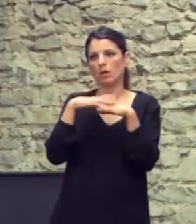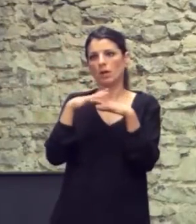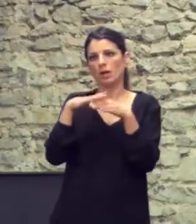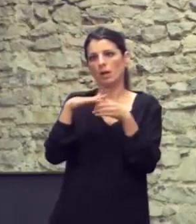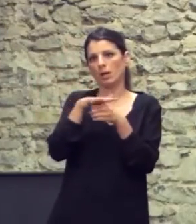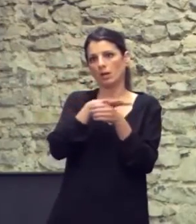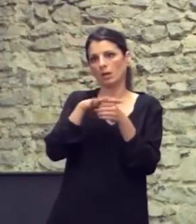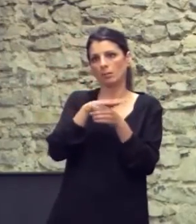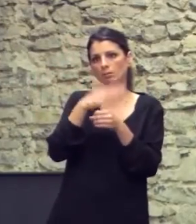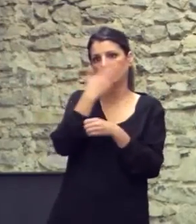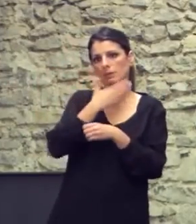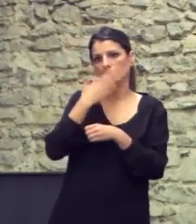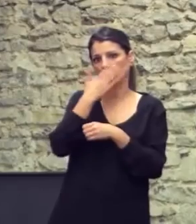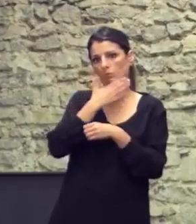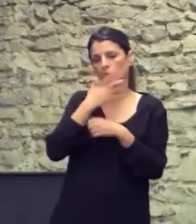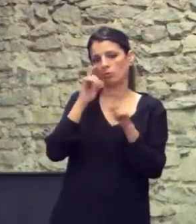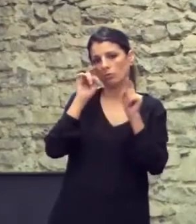hezkuntza esparruetan.